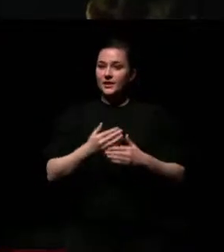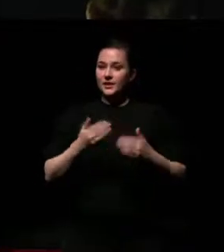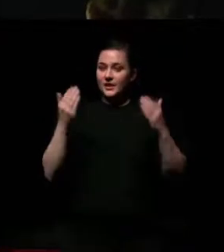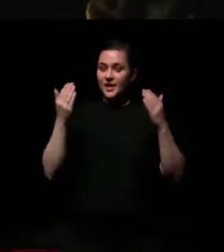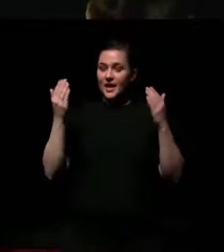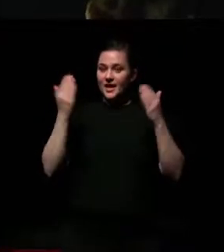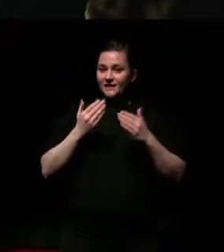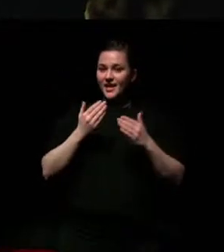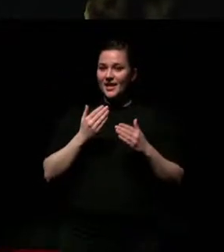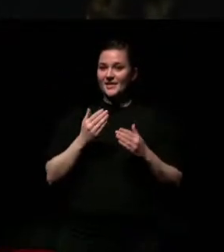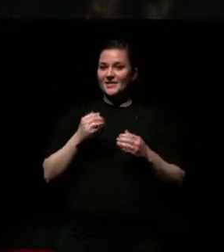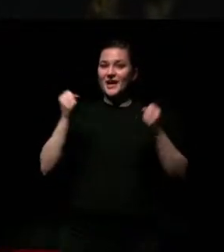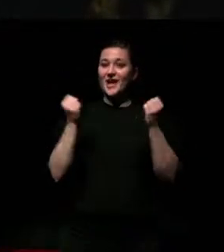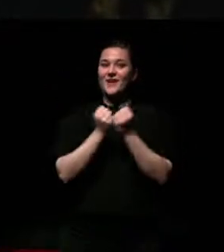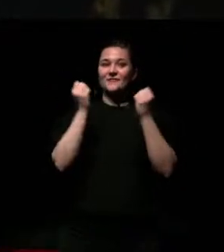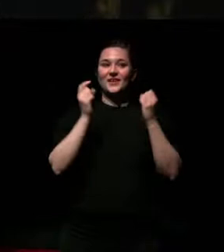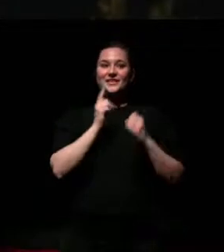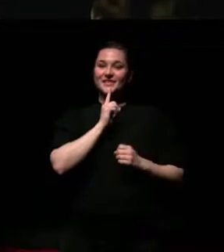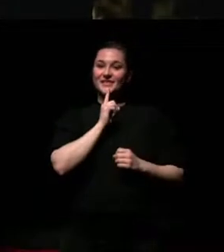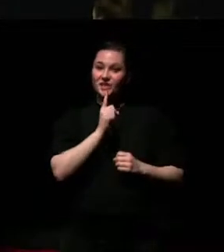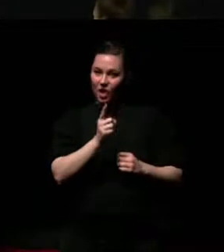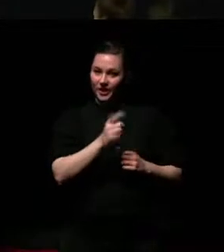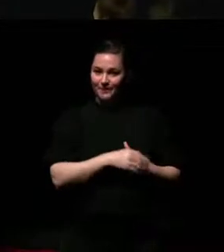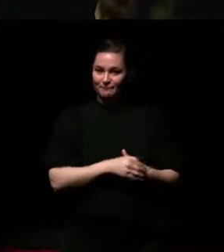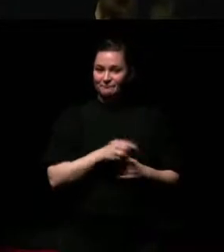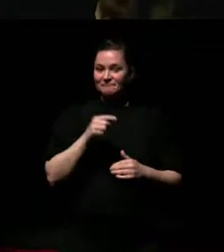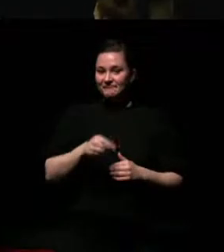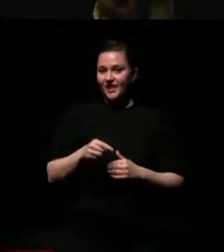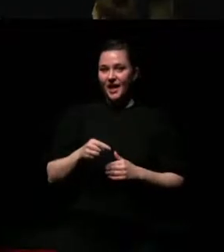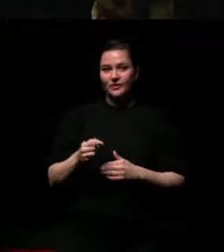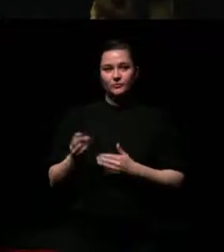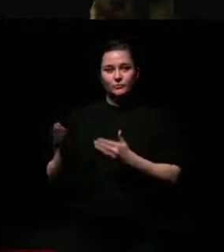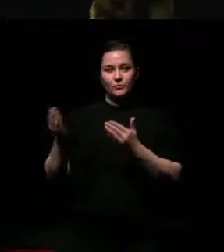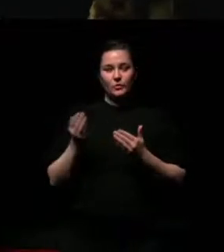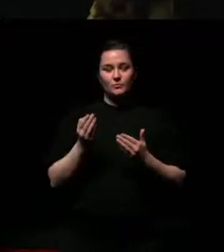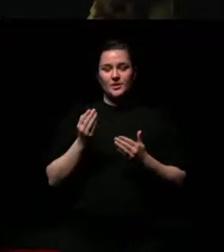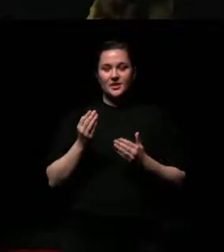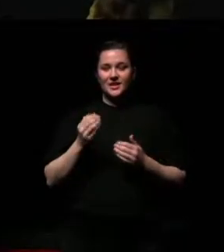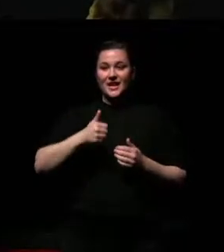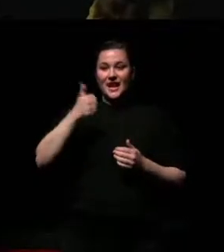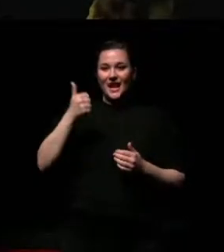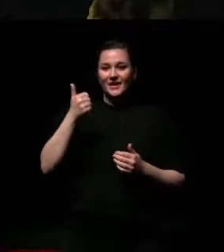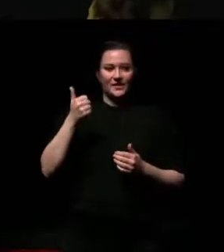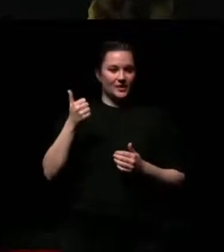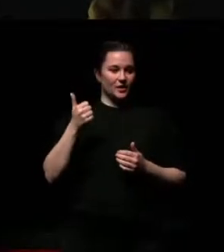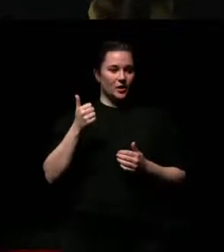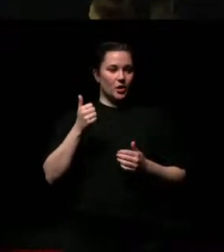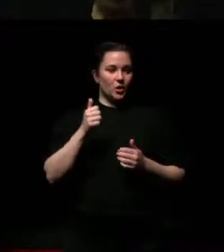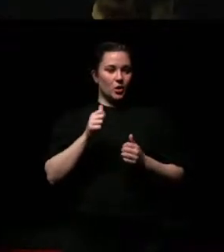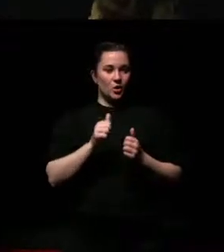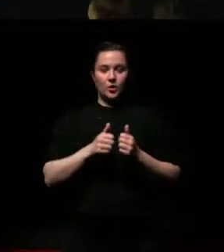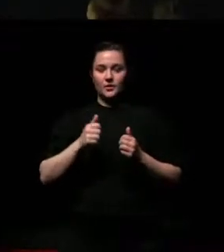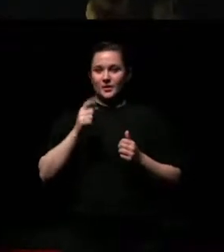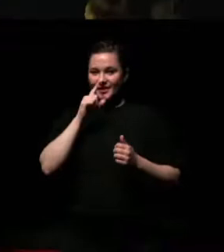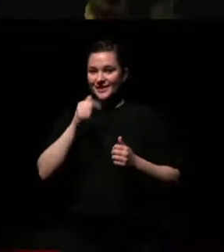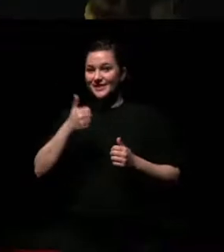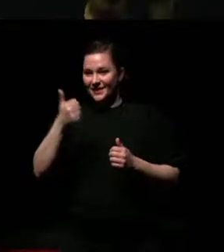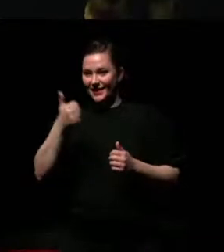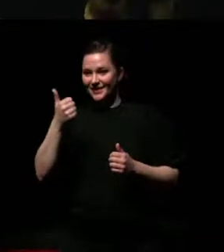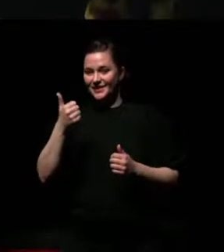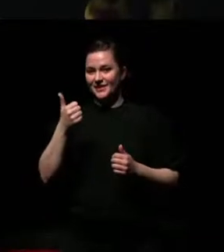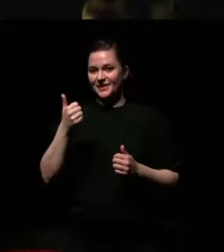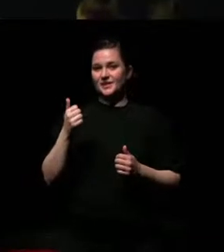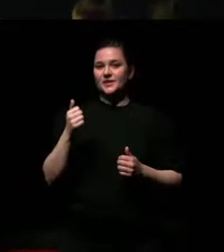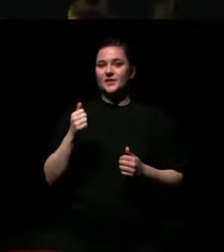kveldens festtale. Der skal vi nå få med oss leier og nestleier for organisasjonen som vi samarbeider med i dag, nemlig